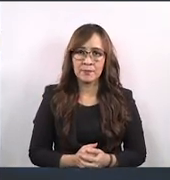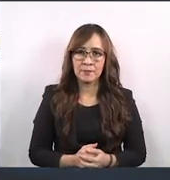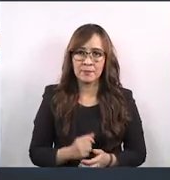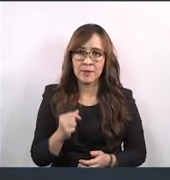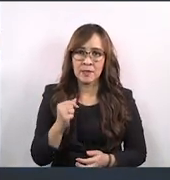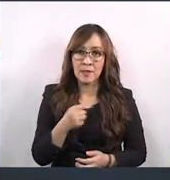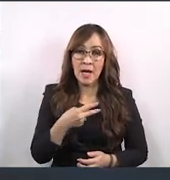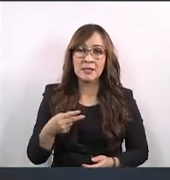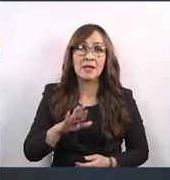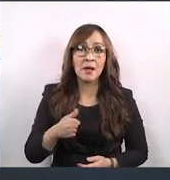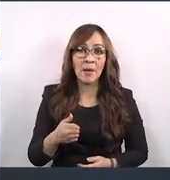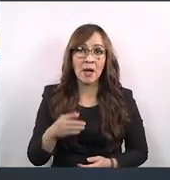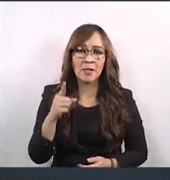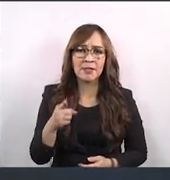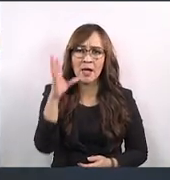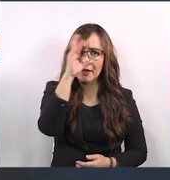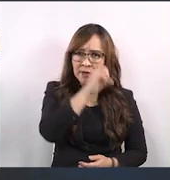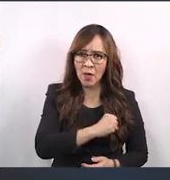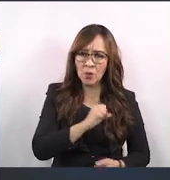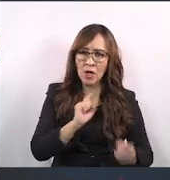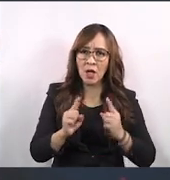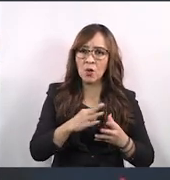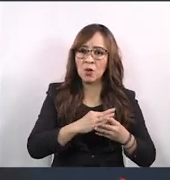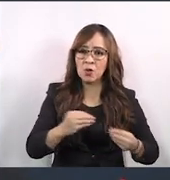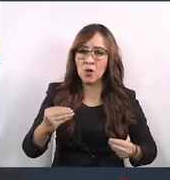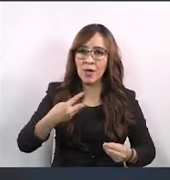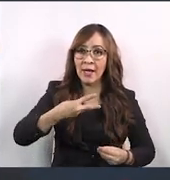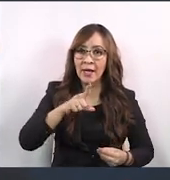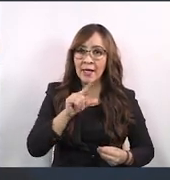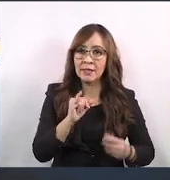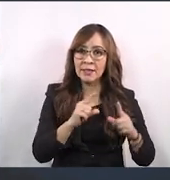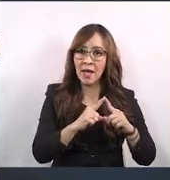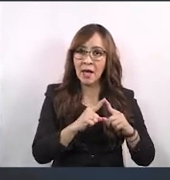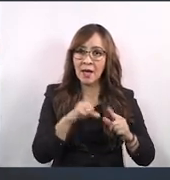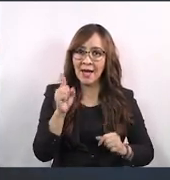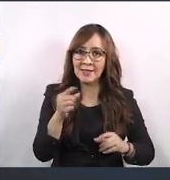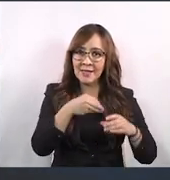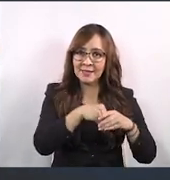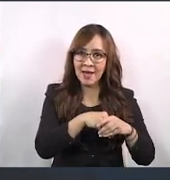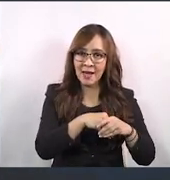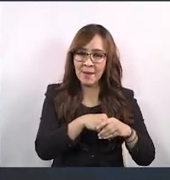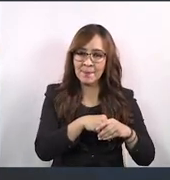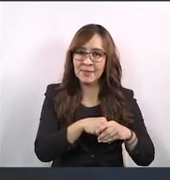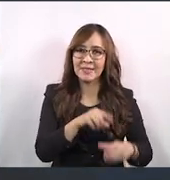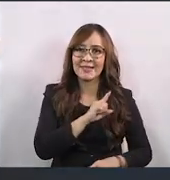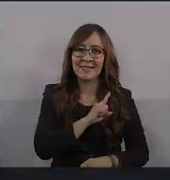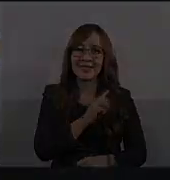The Spirit of Elisa inside of me roil yaitu ada di dalam diri